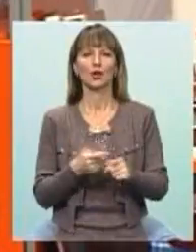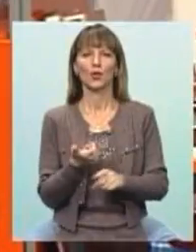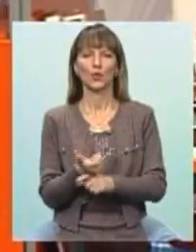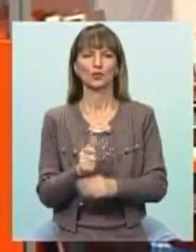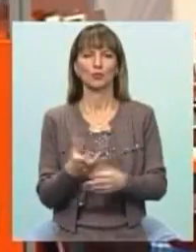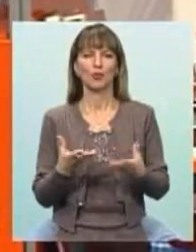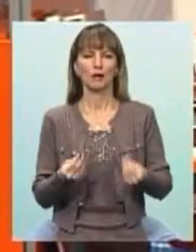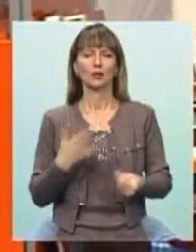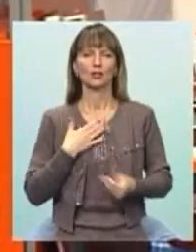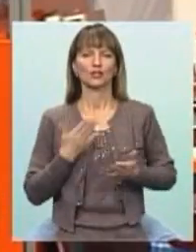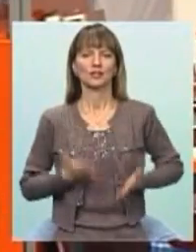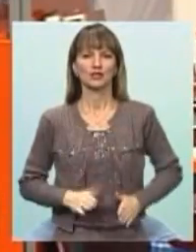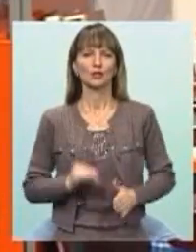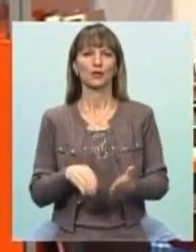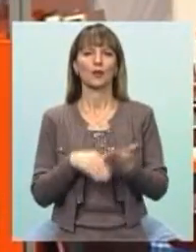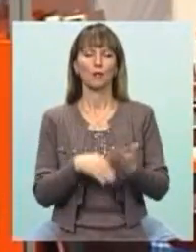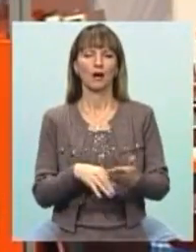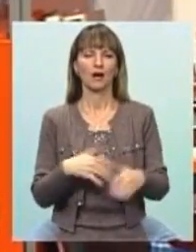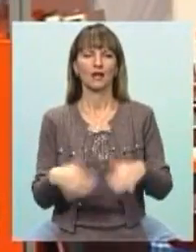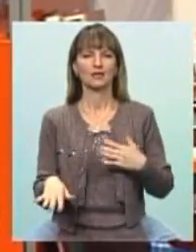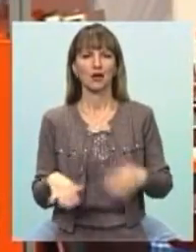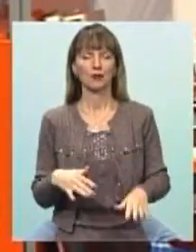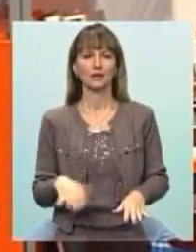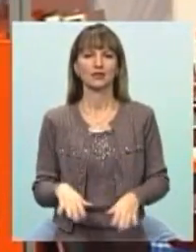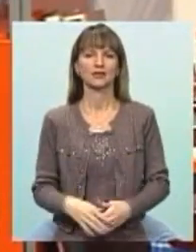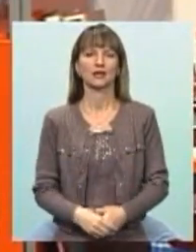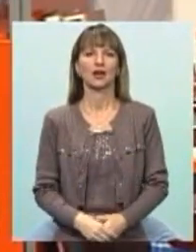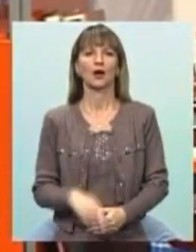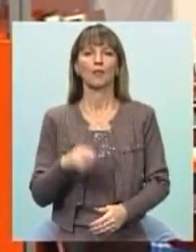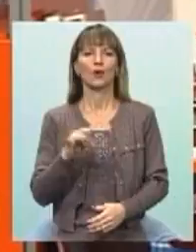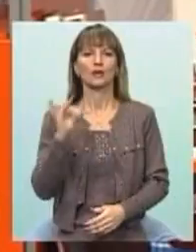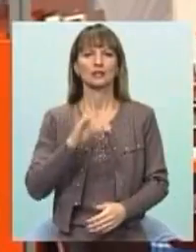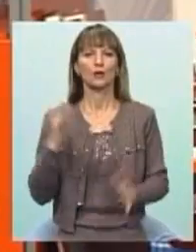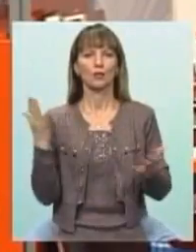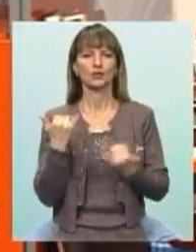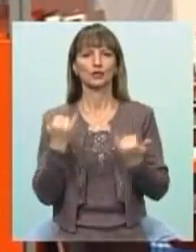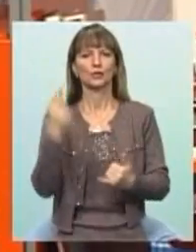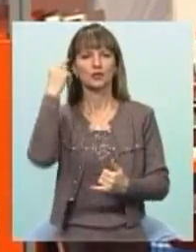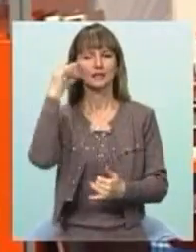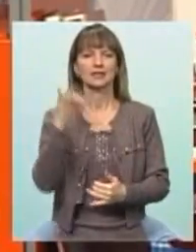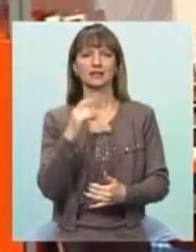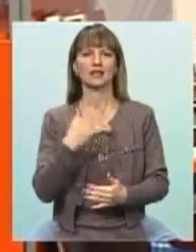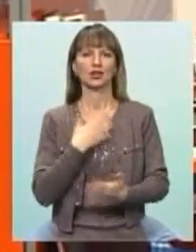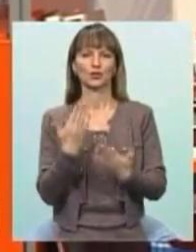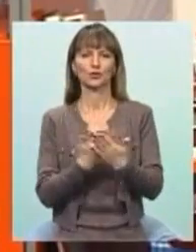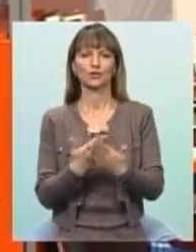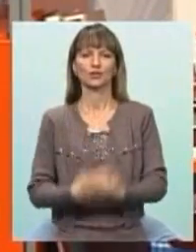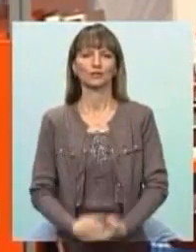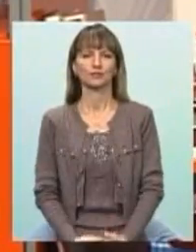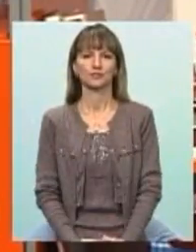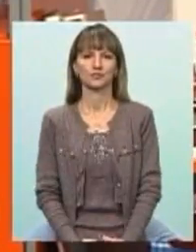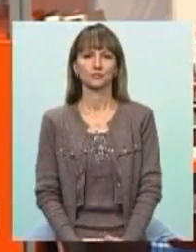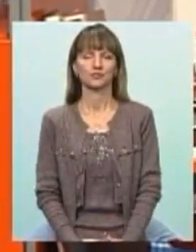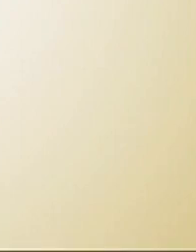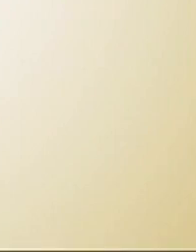пом'якшує наше тіло і допомагає йому розслабитися. Ну, а власне, про історію подушки ми зараз дізнаємося із нашого сюжету.